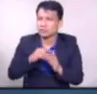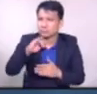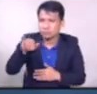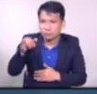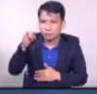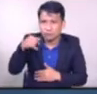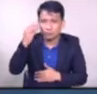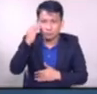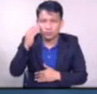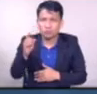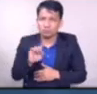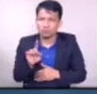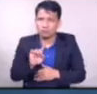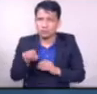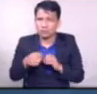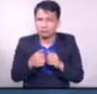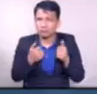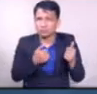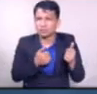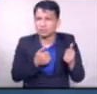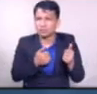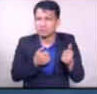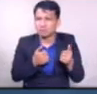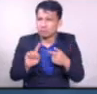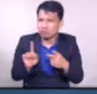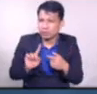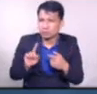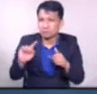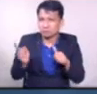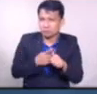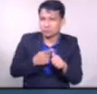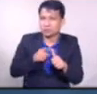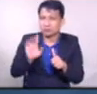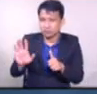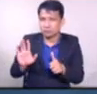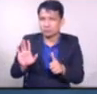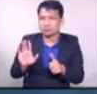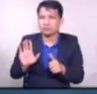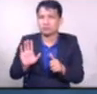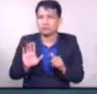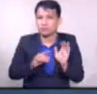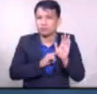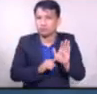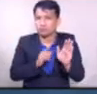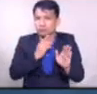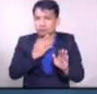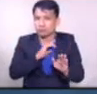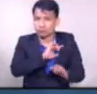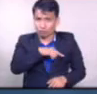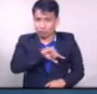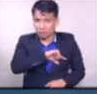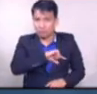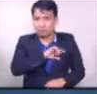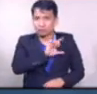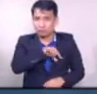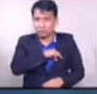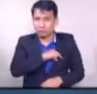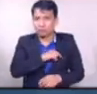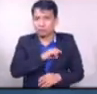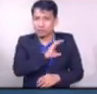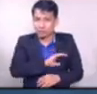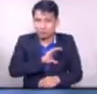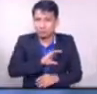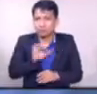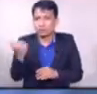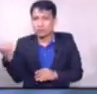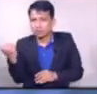ay ano ba ang maituturing mong pangunahing bentahe mo kumpara sa ibang mga kandidato? Ay, magandang